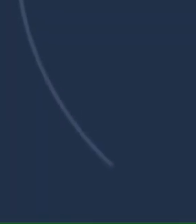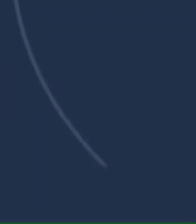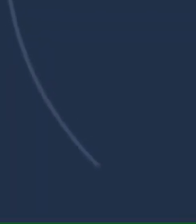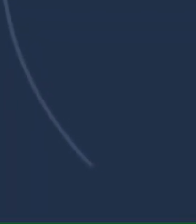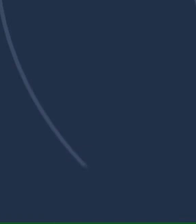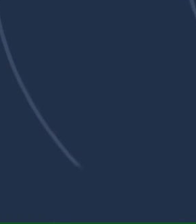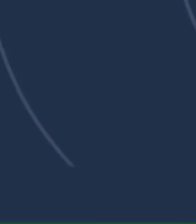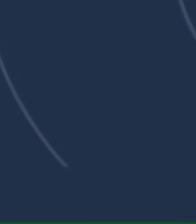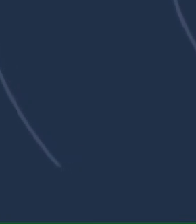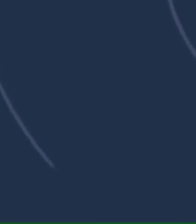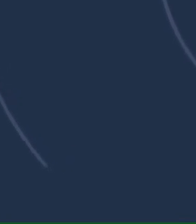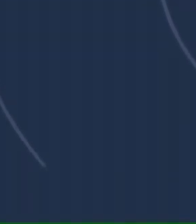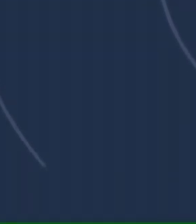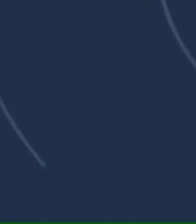Дякую за